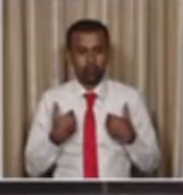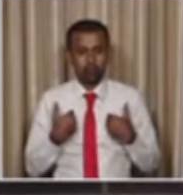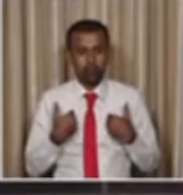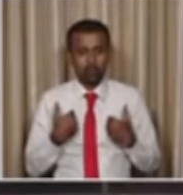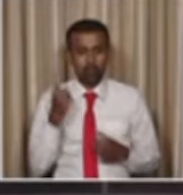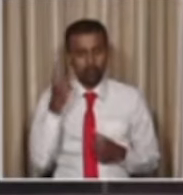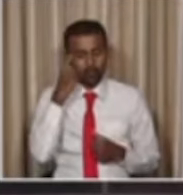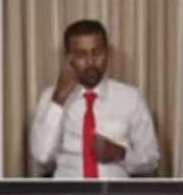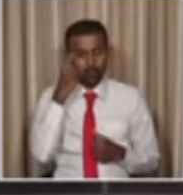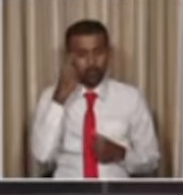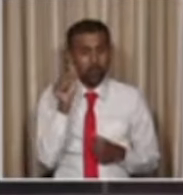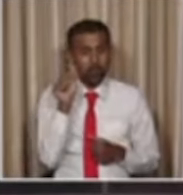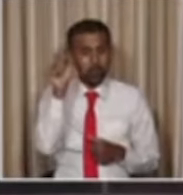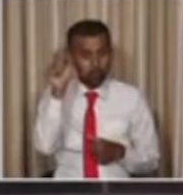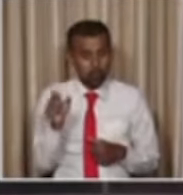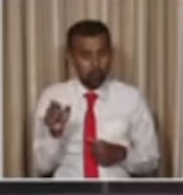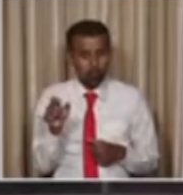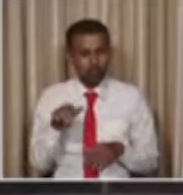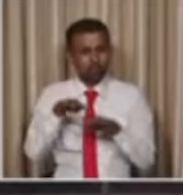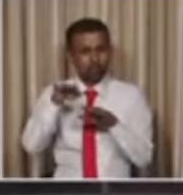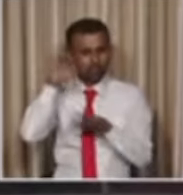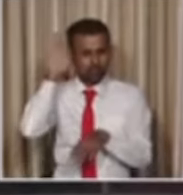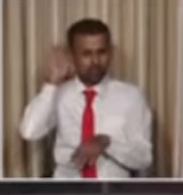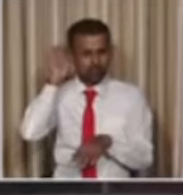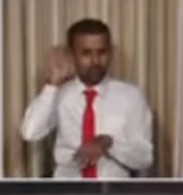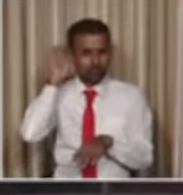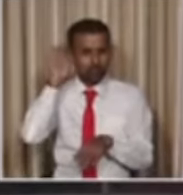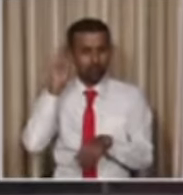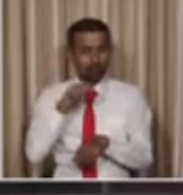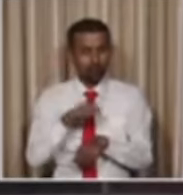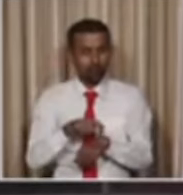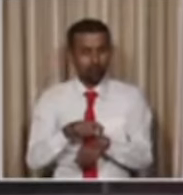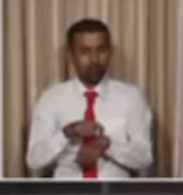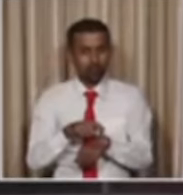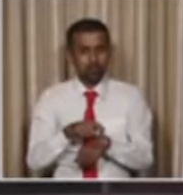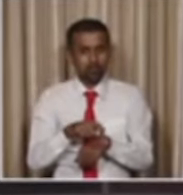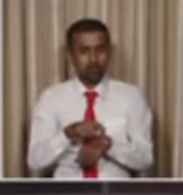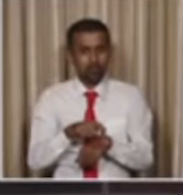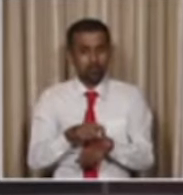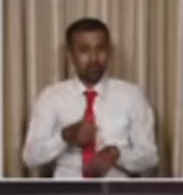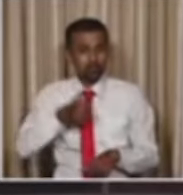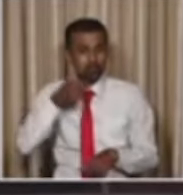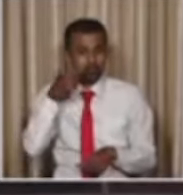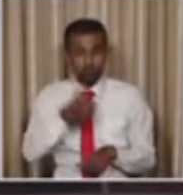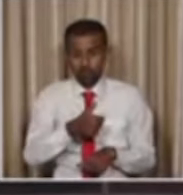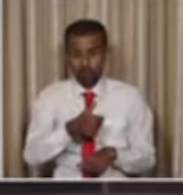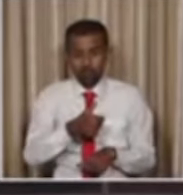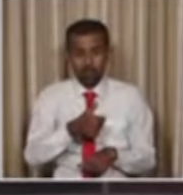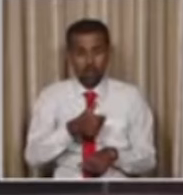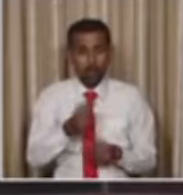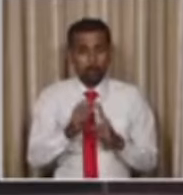විශේෂයෙන්ම එතුමා ඉතිහාසයේ එක්තරා අවස්ථාවකදී කීර්තිමත්